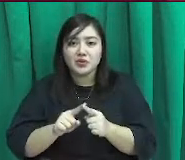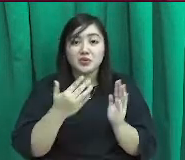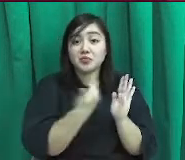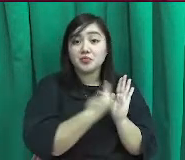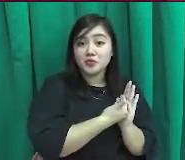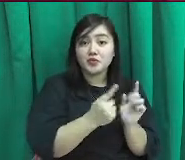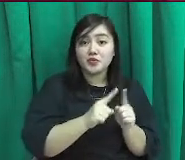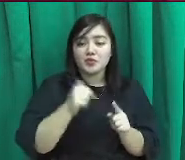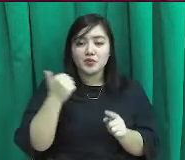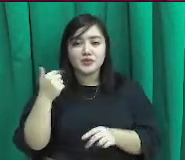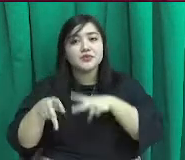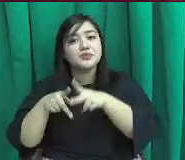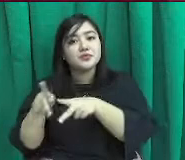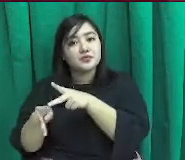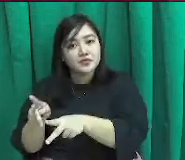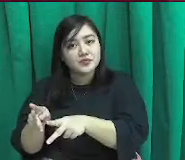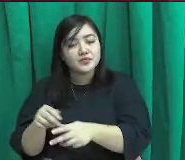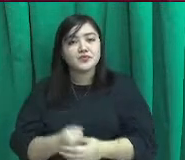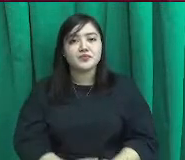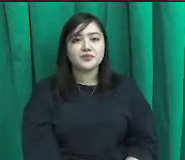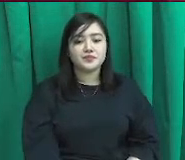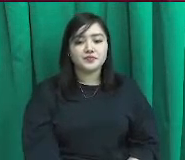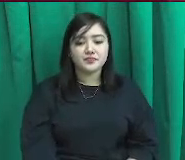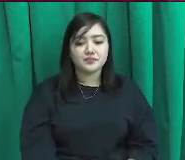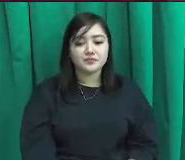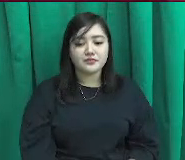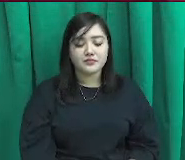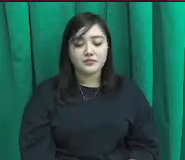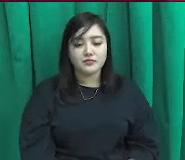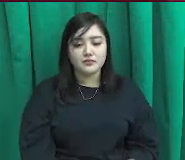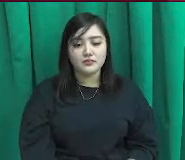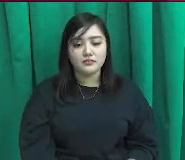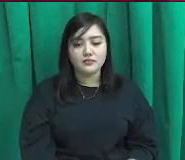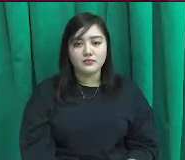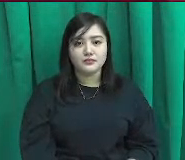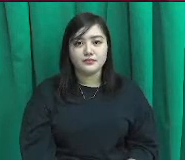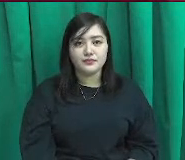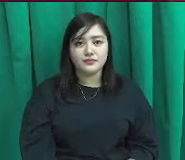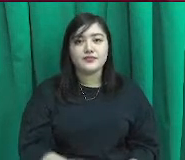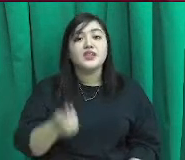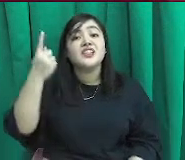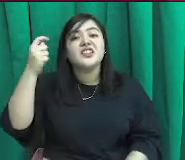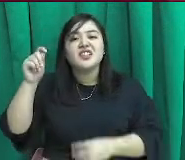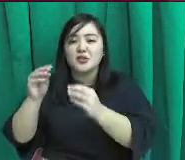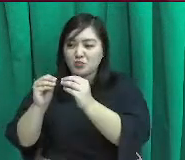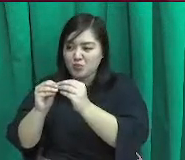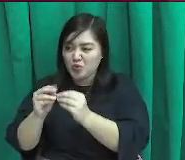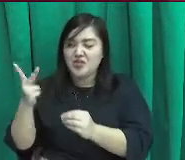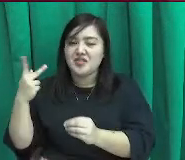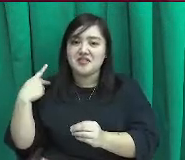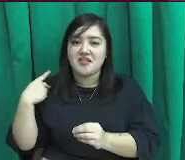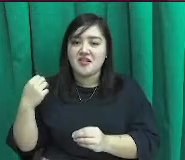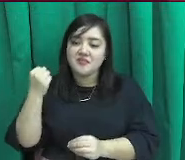ng reaping. Anong nangyayari ngayon? Sa ganun na ginagawa natin, the more na may nagiging rebuilding anak.